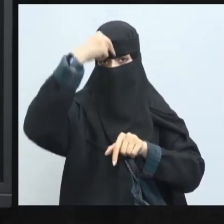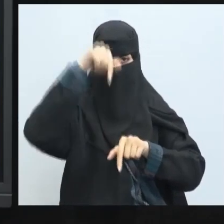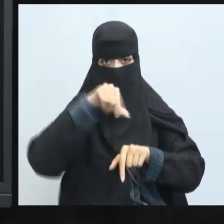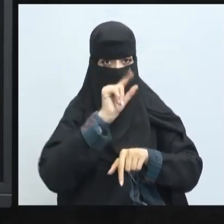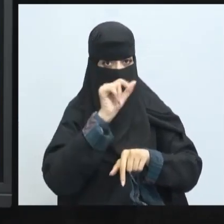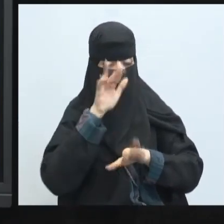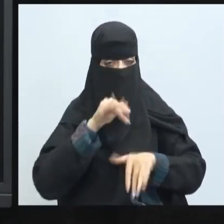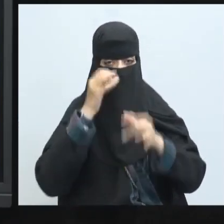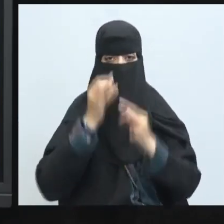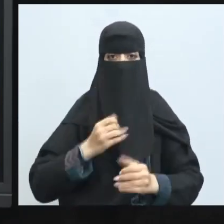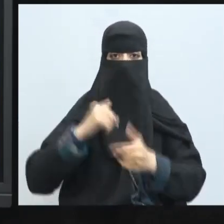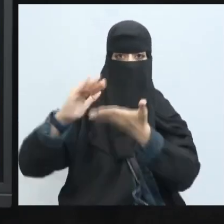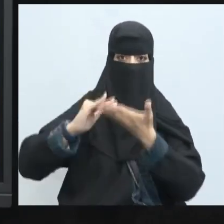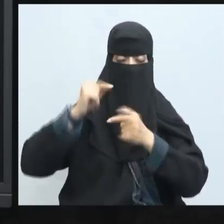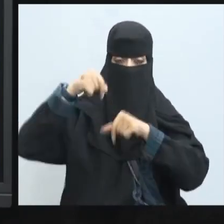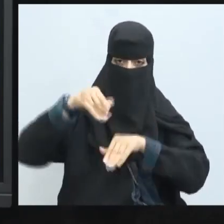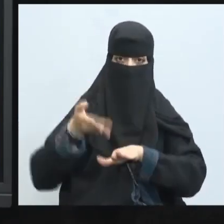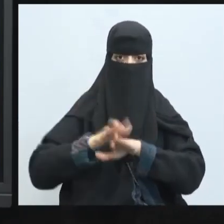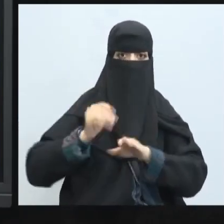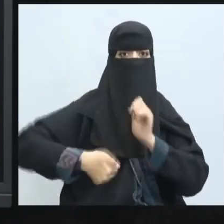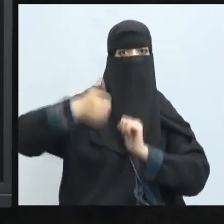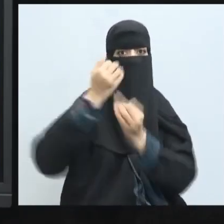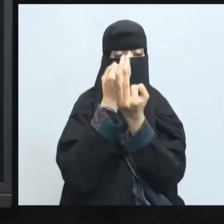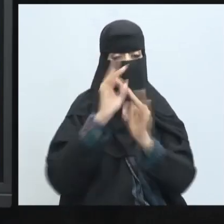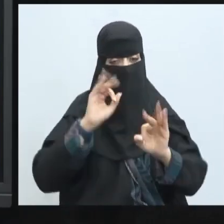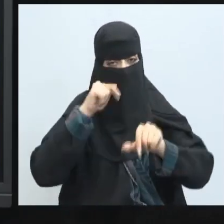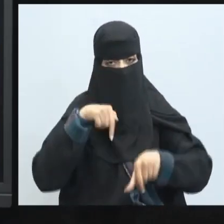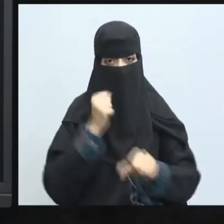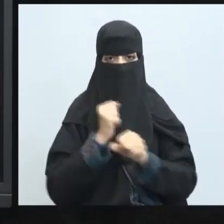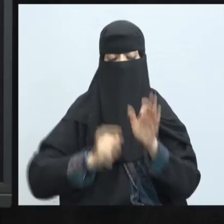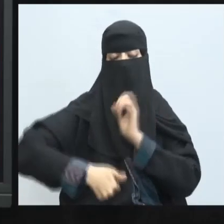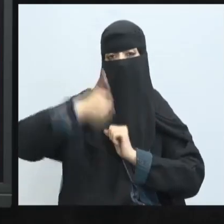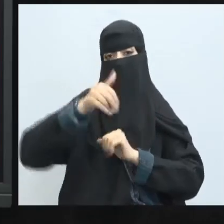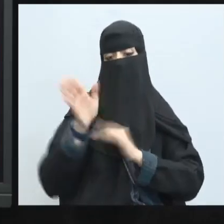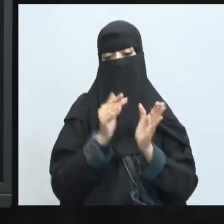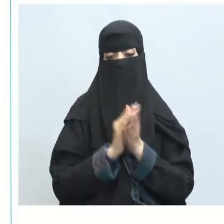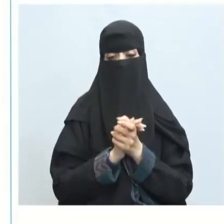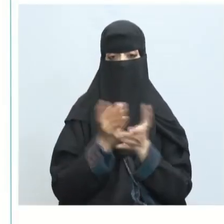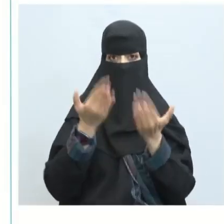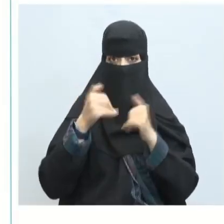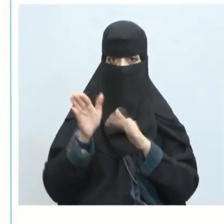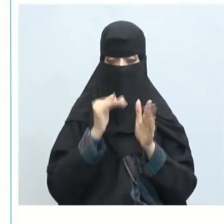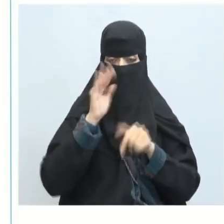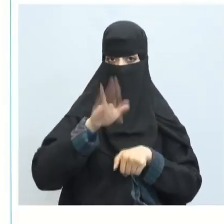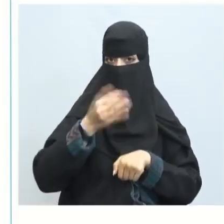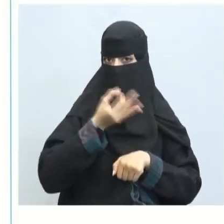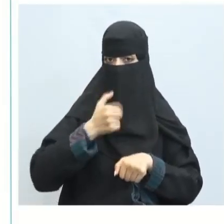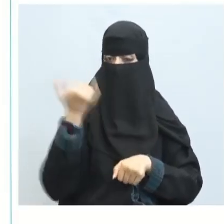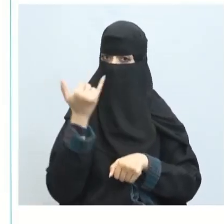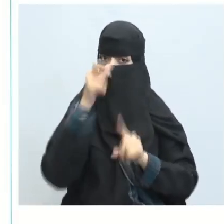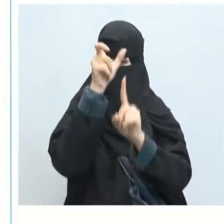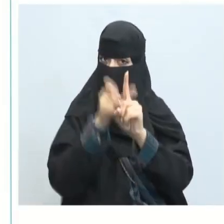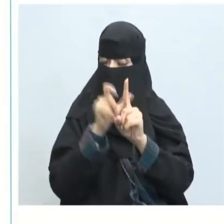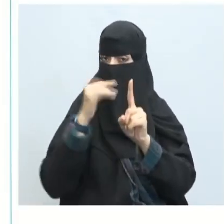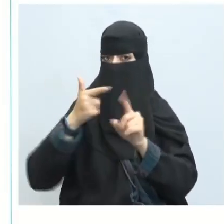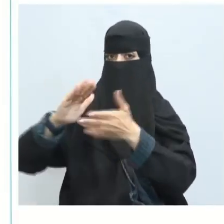مميزه بالتاكيد سيساعده على انجاز عمله كما ينبغي وبافضل صوره ممكنه بعد ذلك تحدثنا عن اهميه السكرتاريه